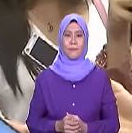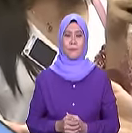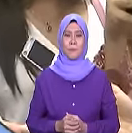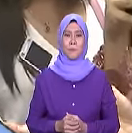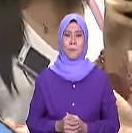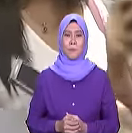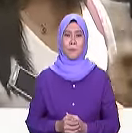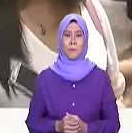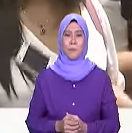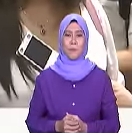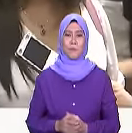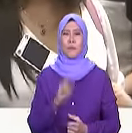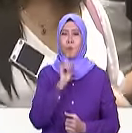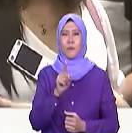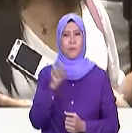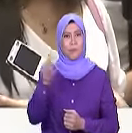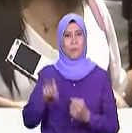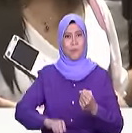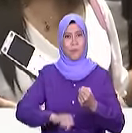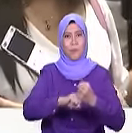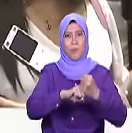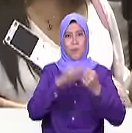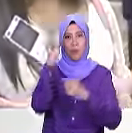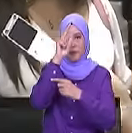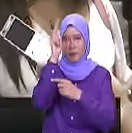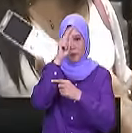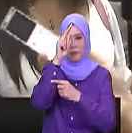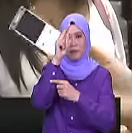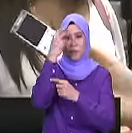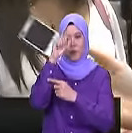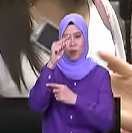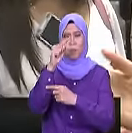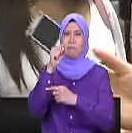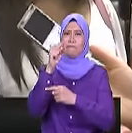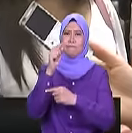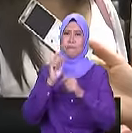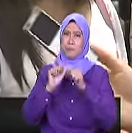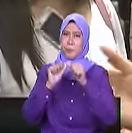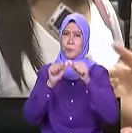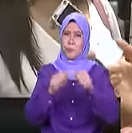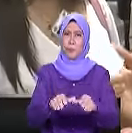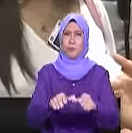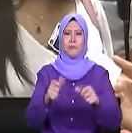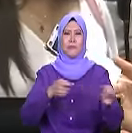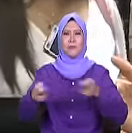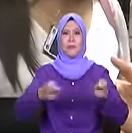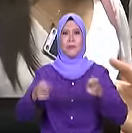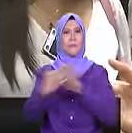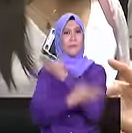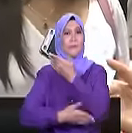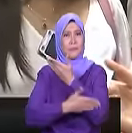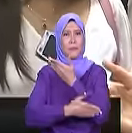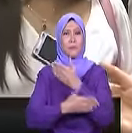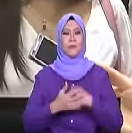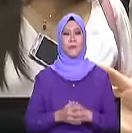And we must make sure that we support the government that can stabilize this country. That is our main aim. And